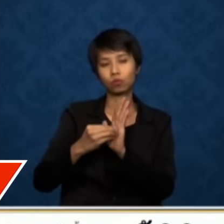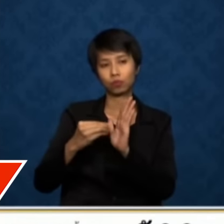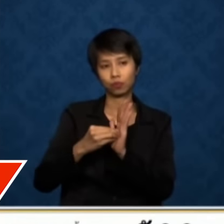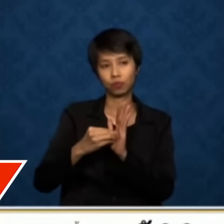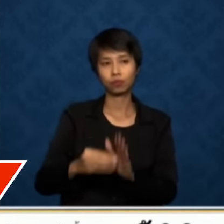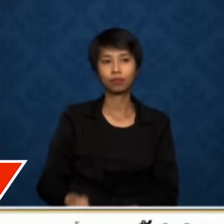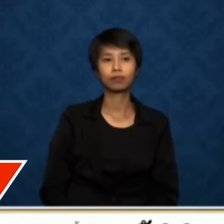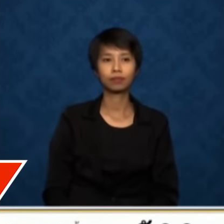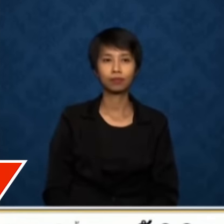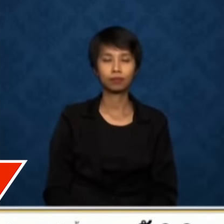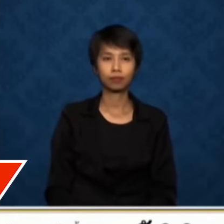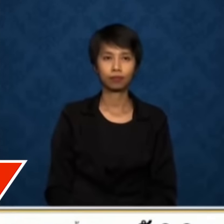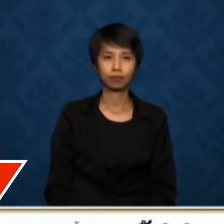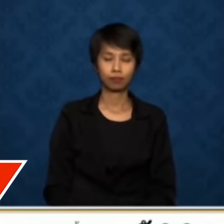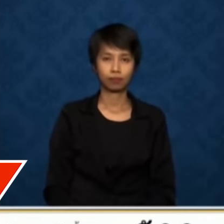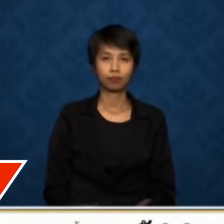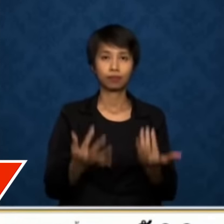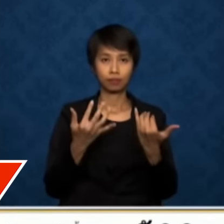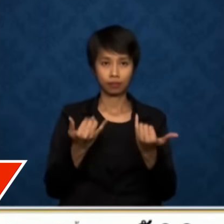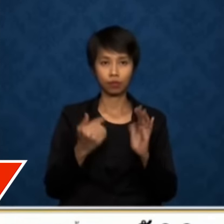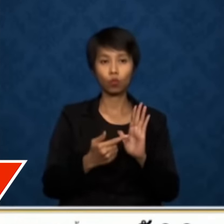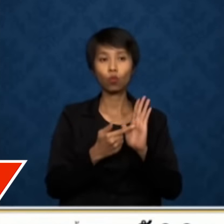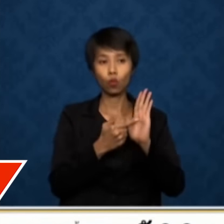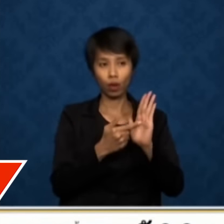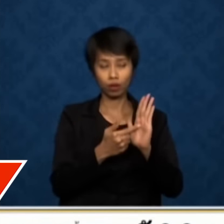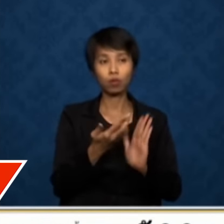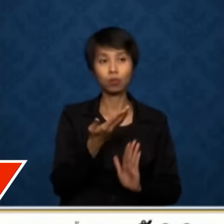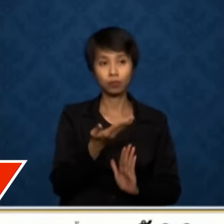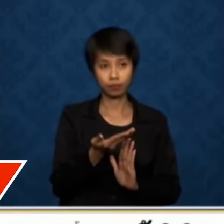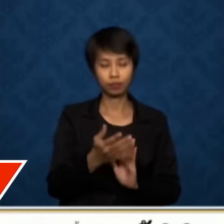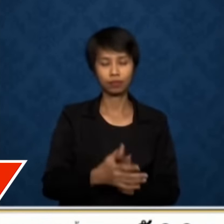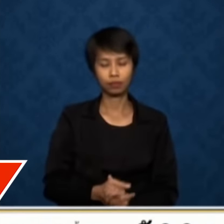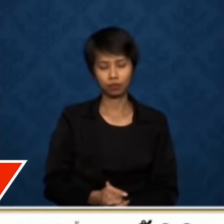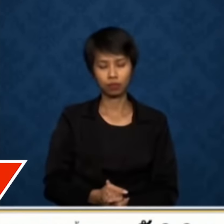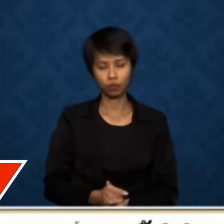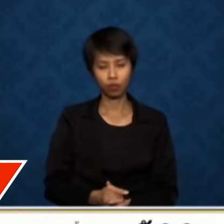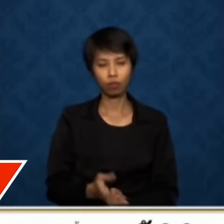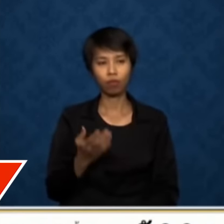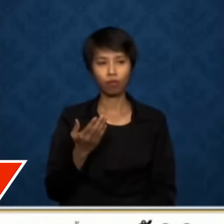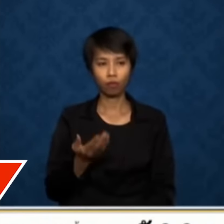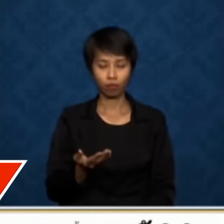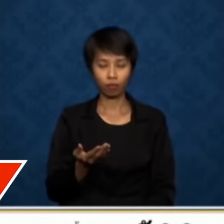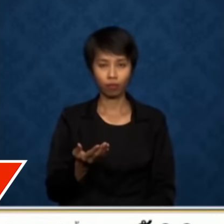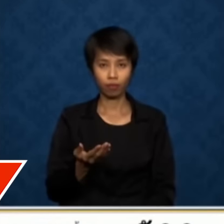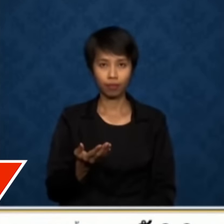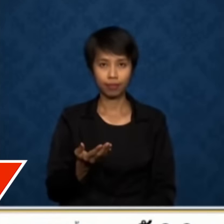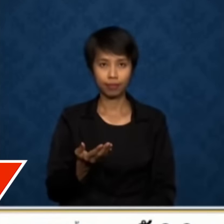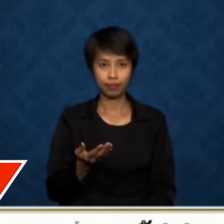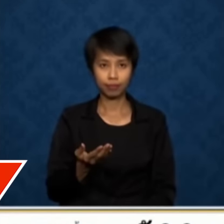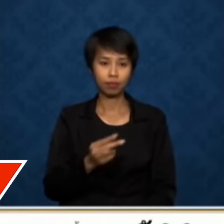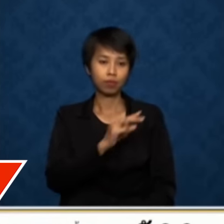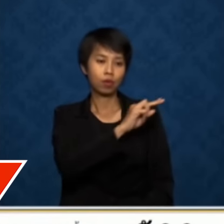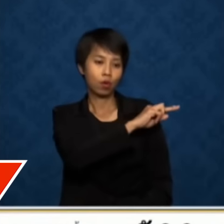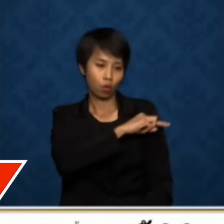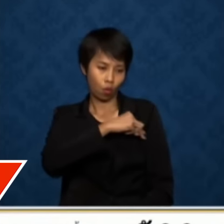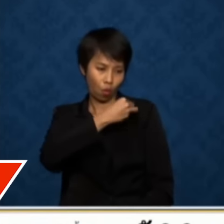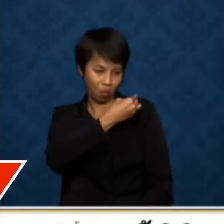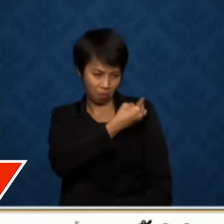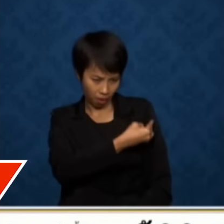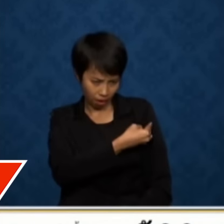นะครับซึ่งกรณีตัวอย่างเนี่ยก็อยู่ตรงนี้แหละนะครับเพราะนั้นก็เลยต้องย้อนกลับมาสไลด์ถัดไปครับว่าโรงพยาบาลระดับนี้